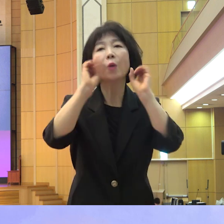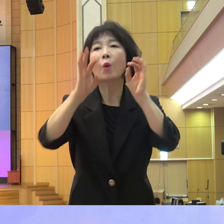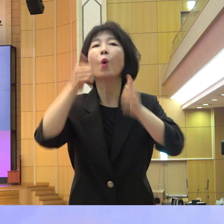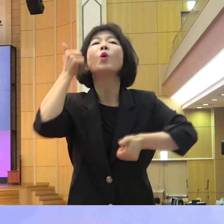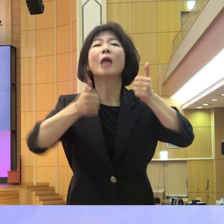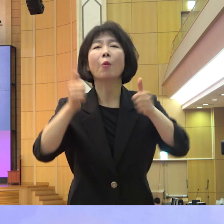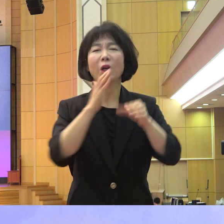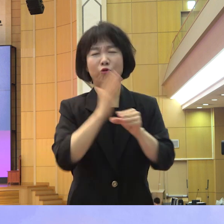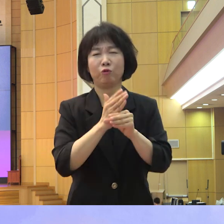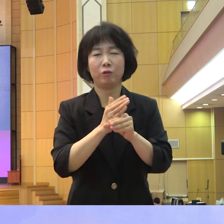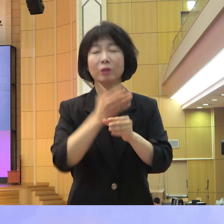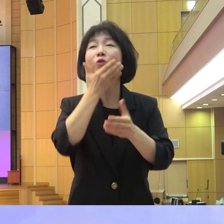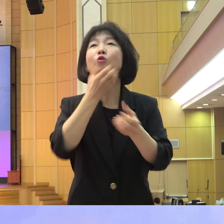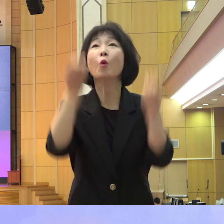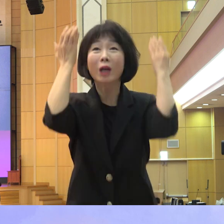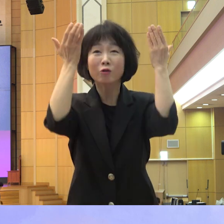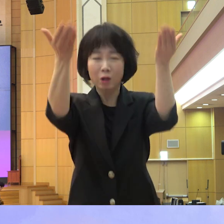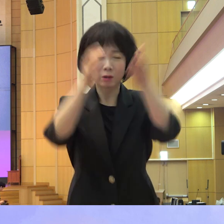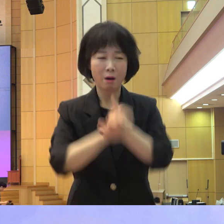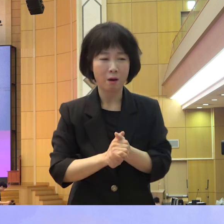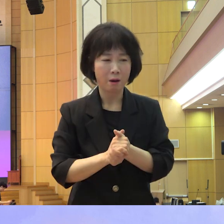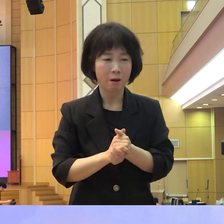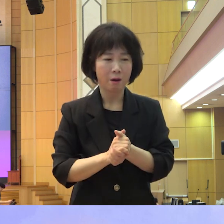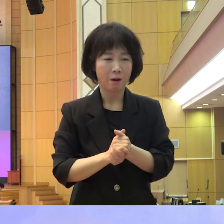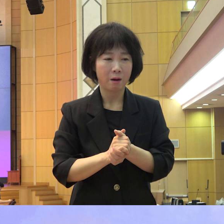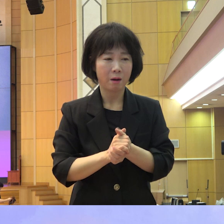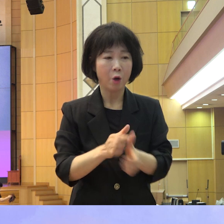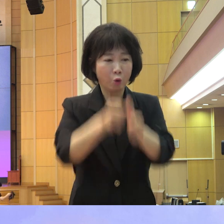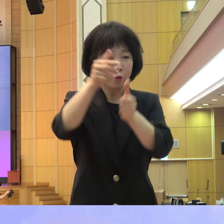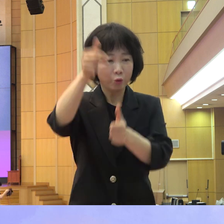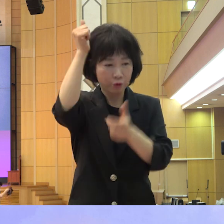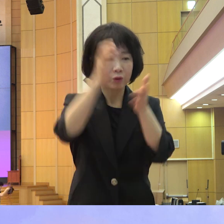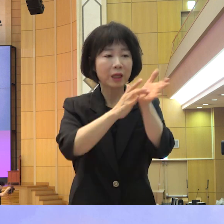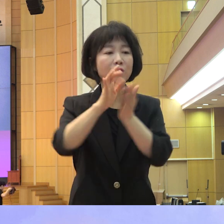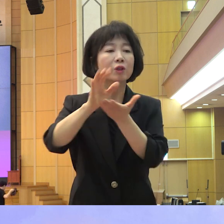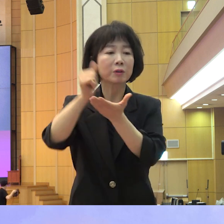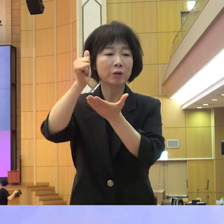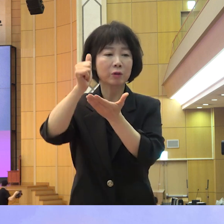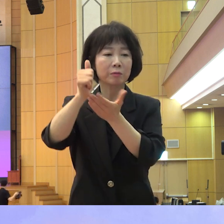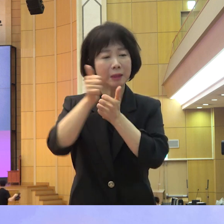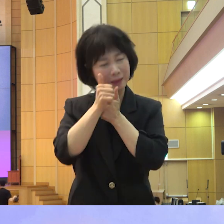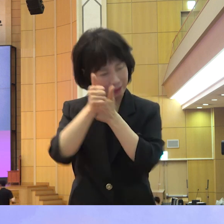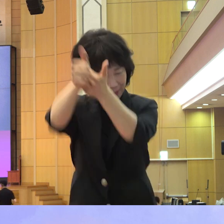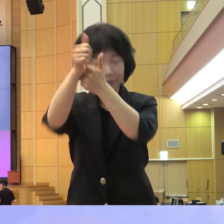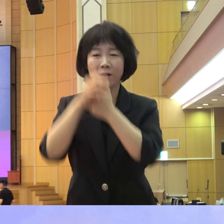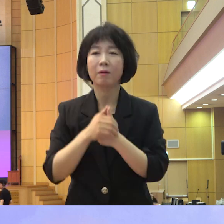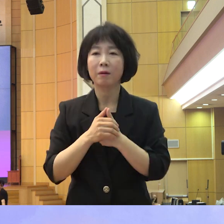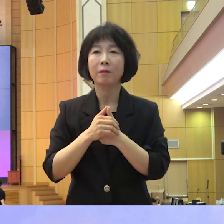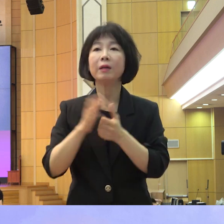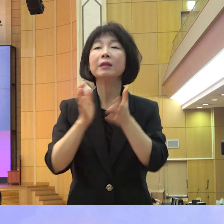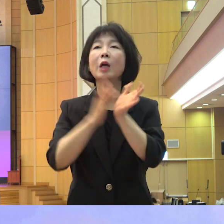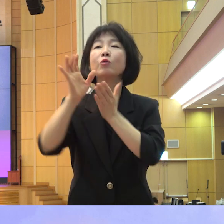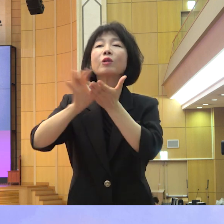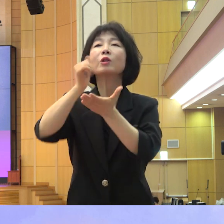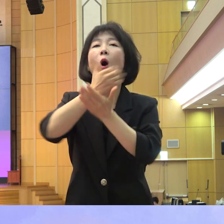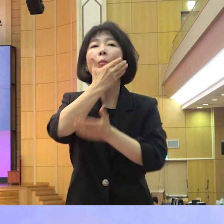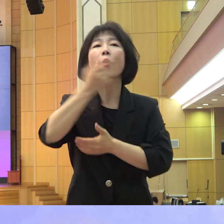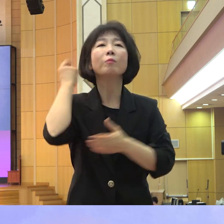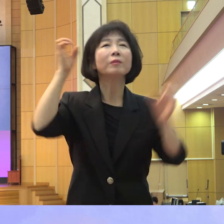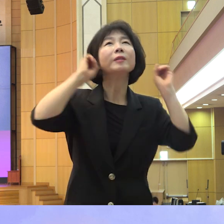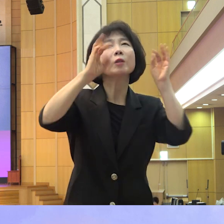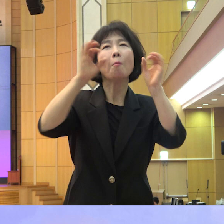있사온데 하나님께서 축복하셔서 우리 모두에게 성령의 감동하심을 따라 그리스도의